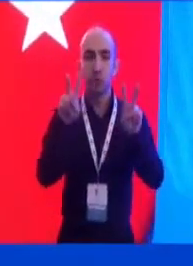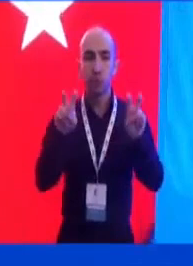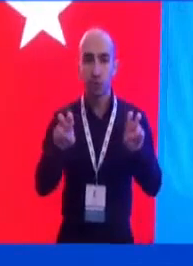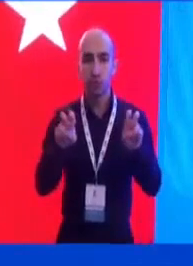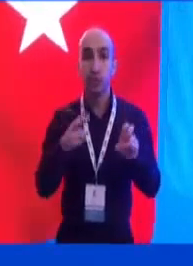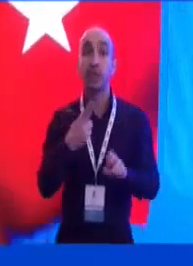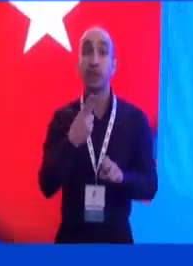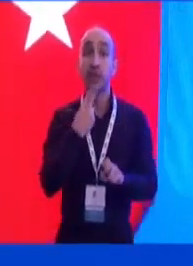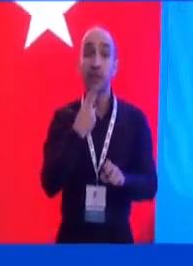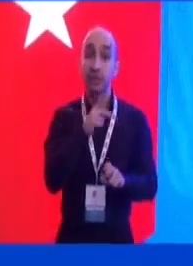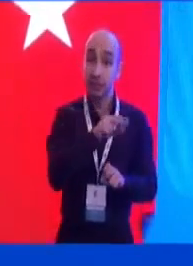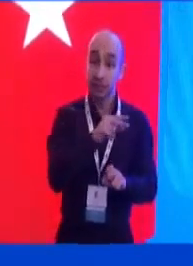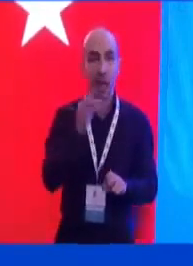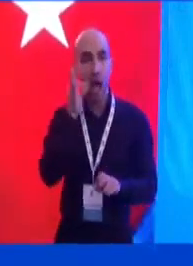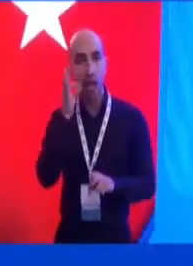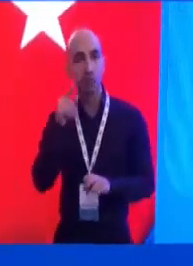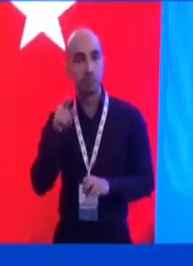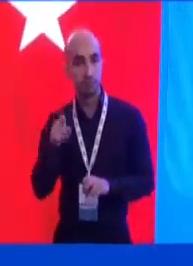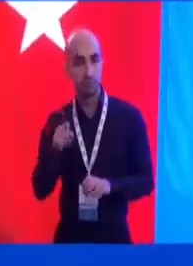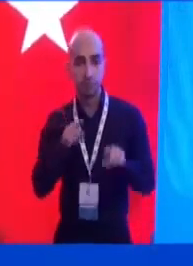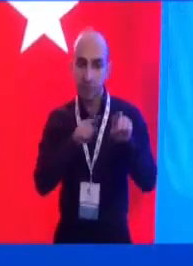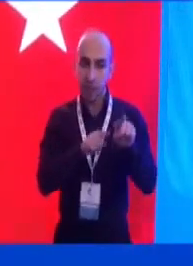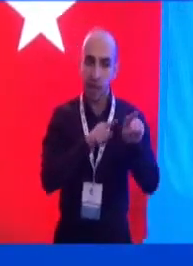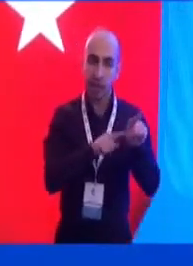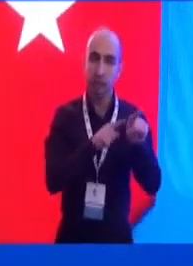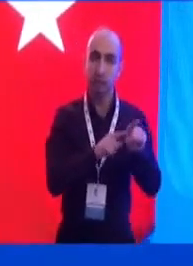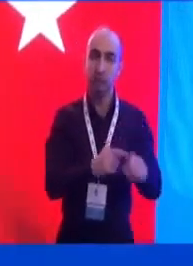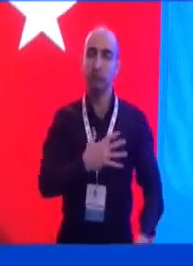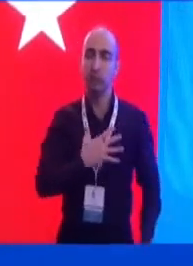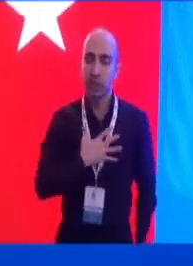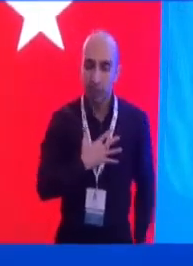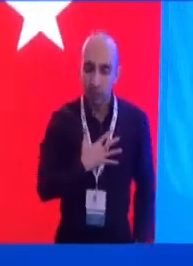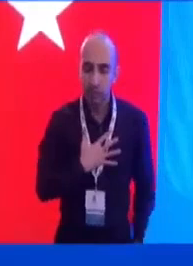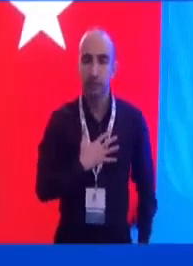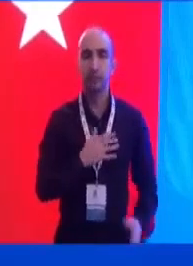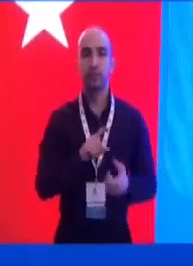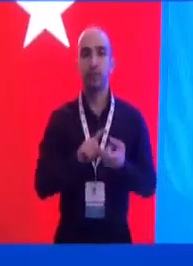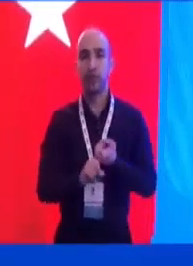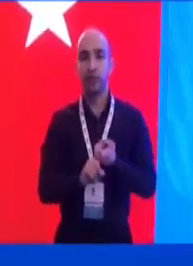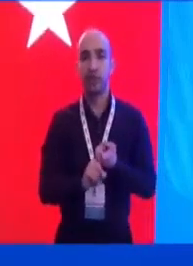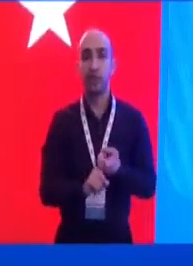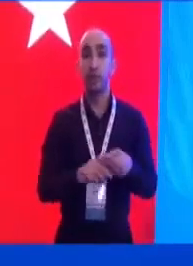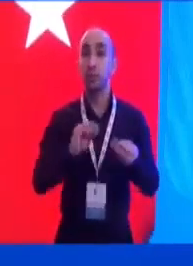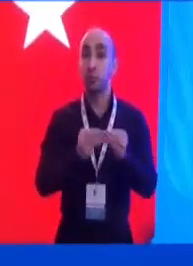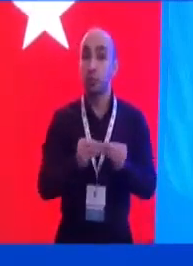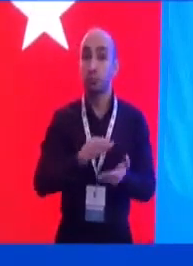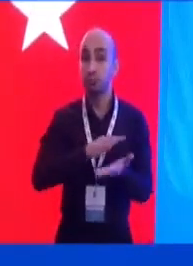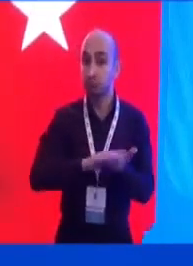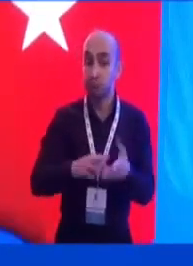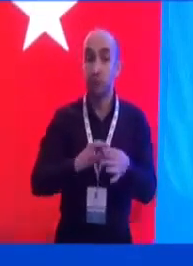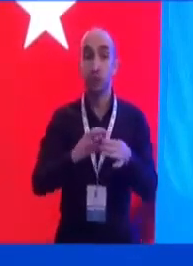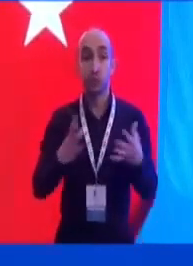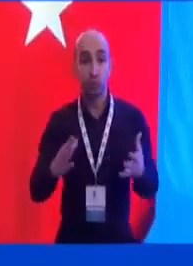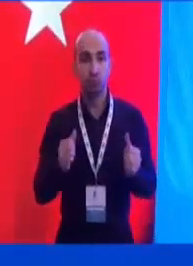kadınlar kadar erkekler tarafından da takip edilmesi, sahiplenilmesi ve sorunların çözümünün de yan